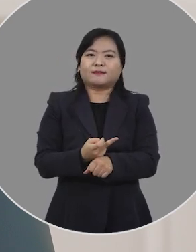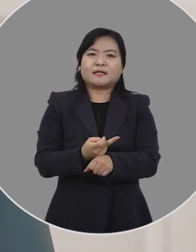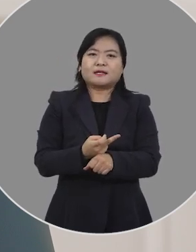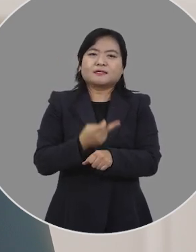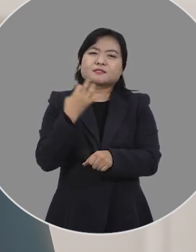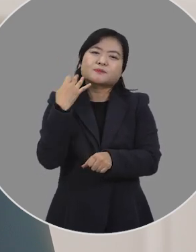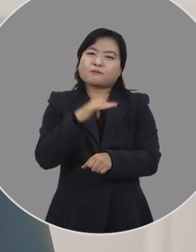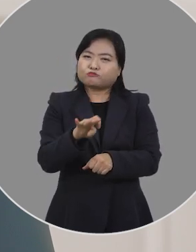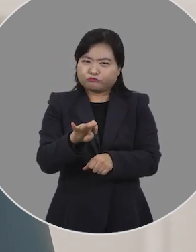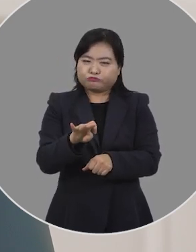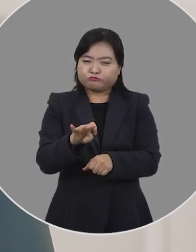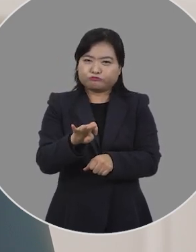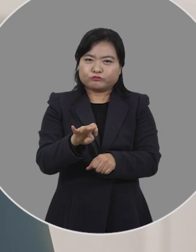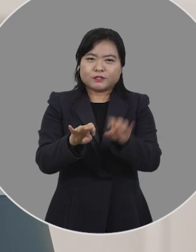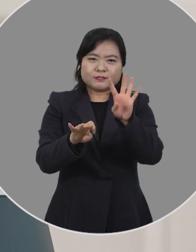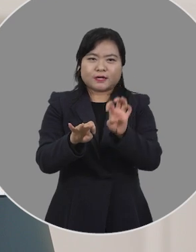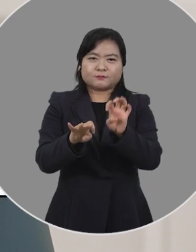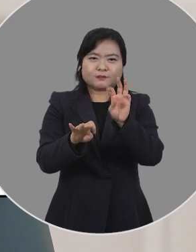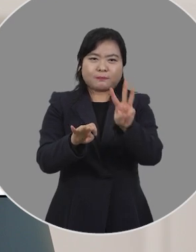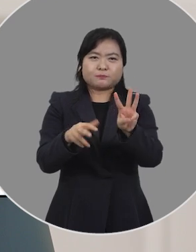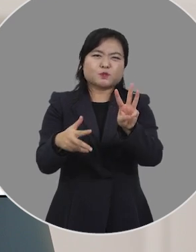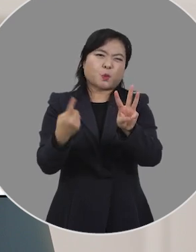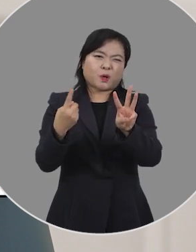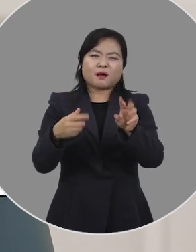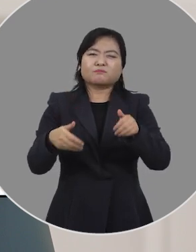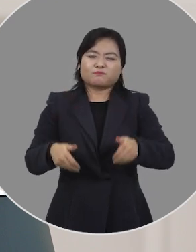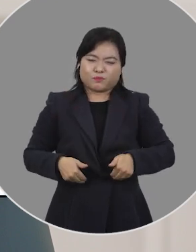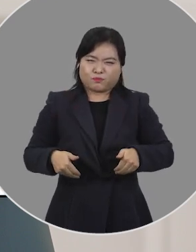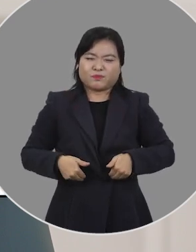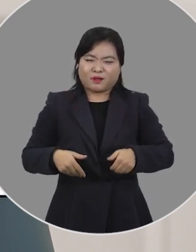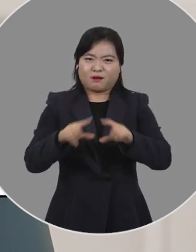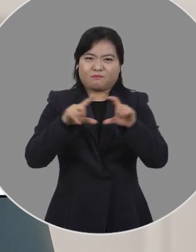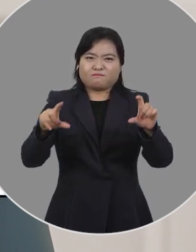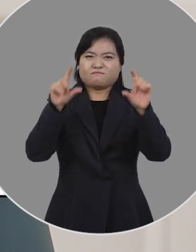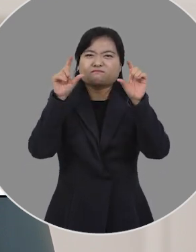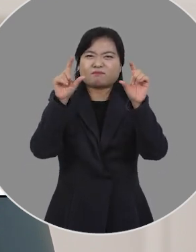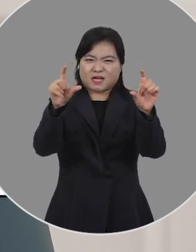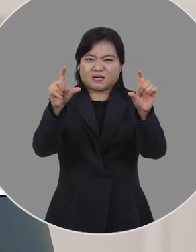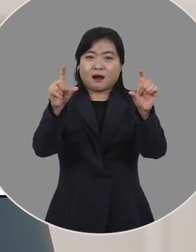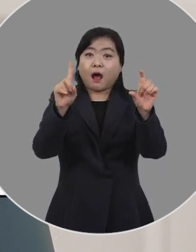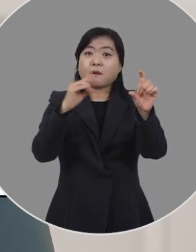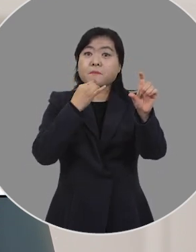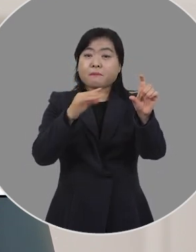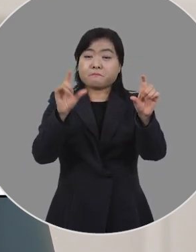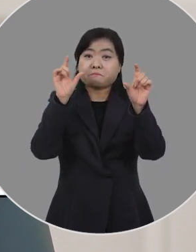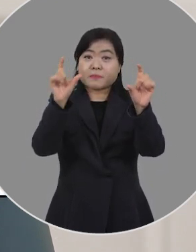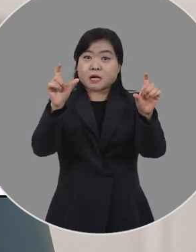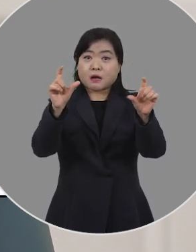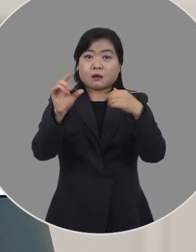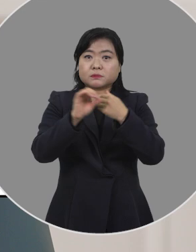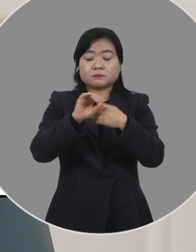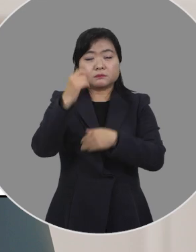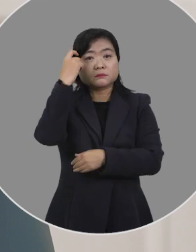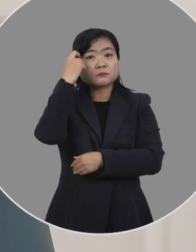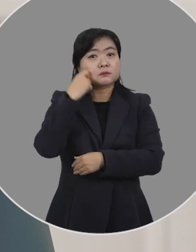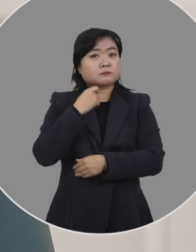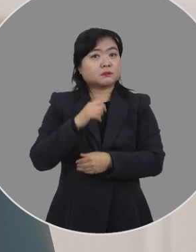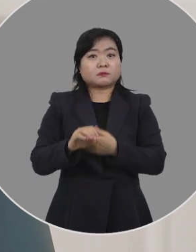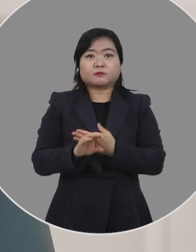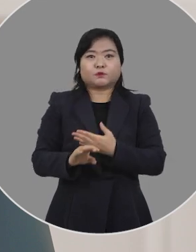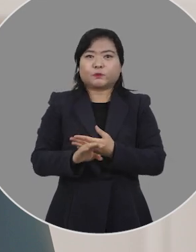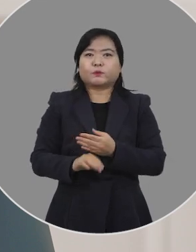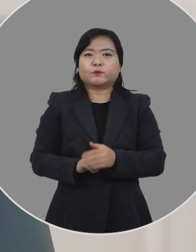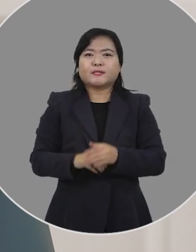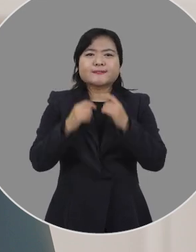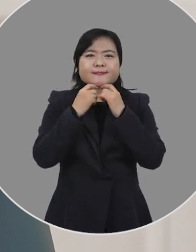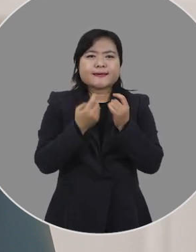12시간, 14분, 43초가 걸립니다. 라는 문장 하나만 딱 집어넣으면 느낌